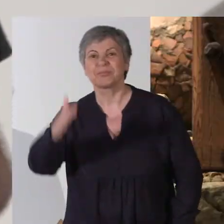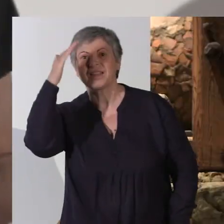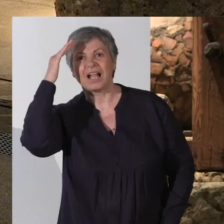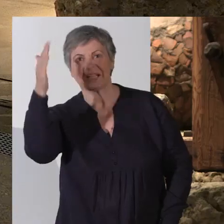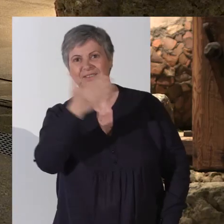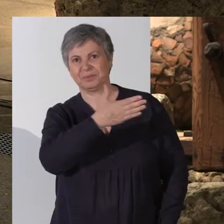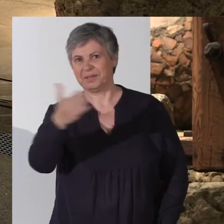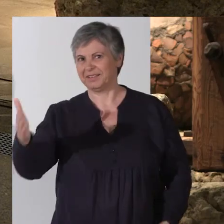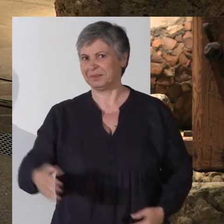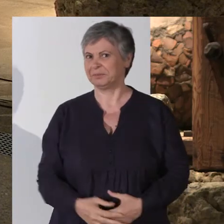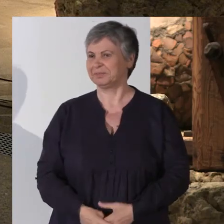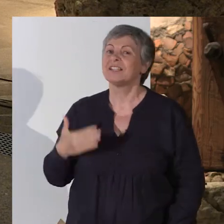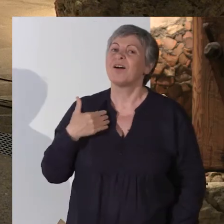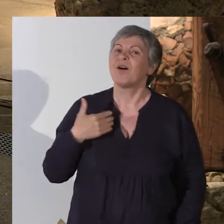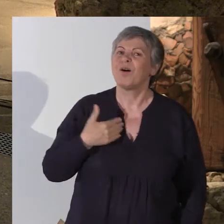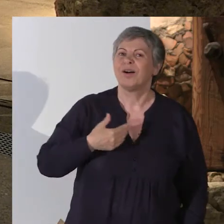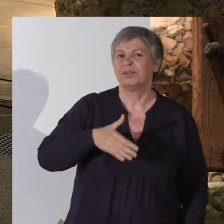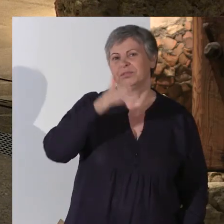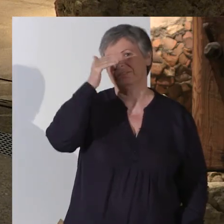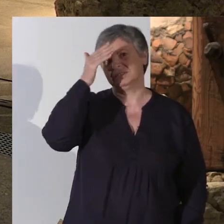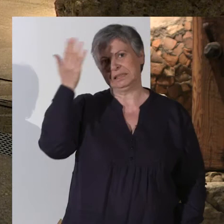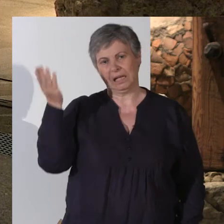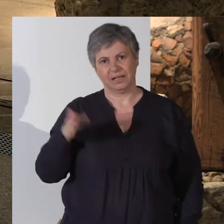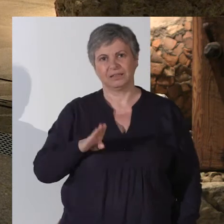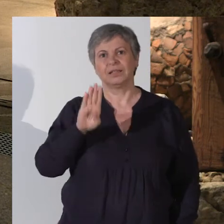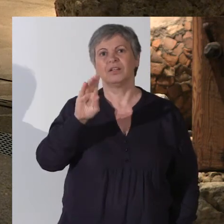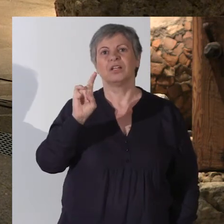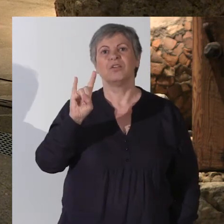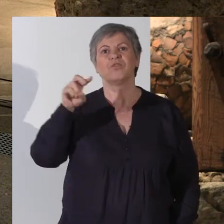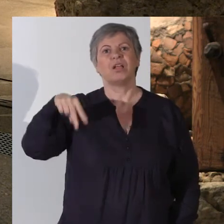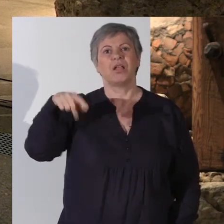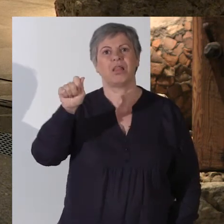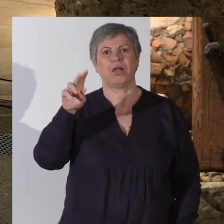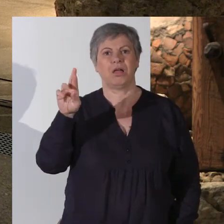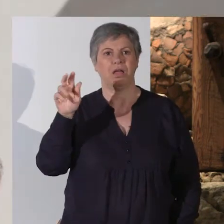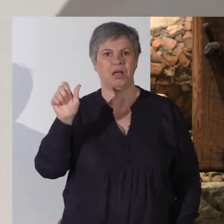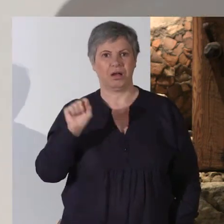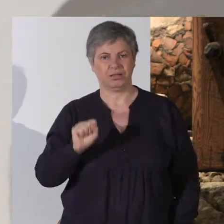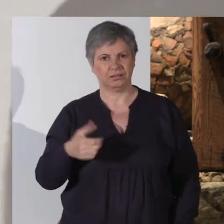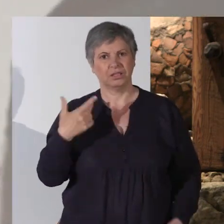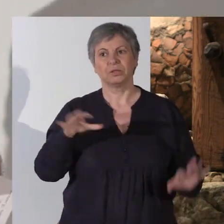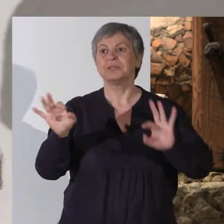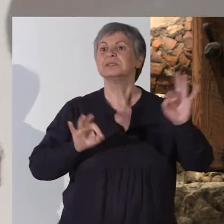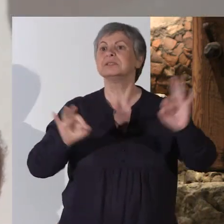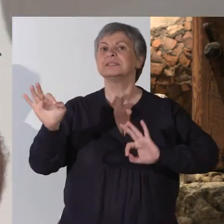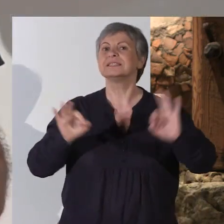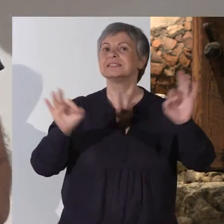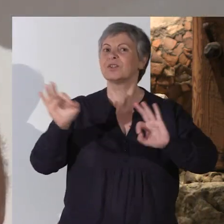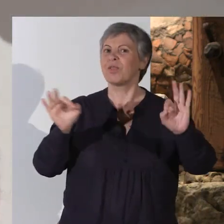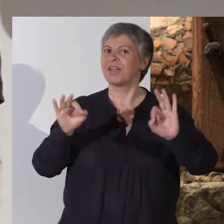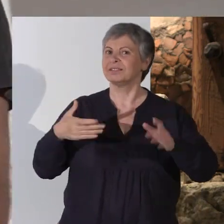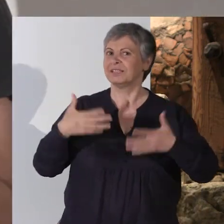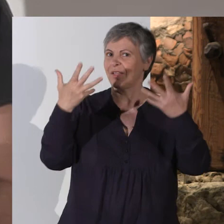καλησπέρα το όνομά μου είναι βασίλης βηλαράς είμαι ο σκηνοθέτης του θεάτρου κωφών ελλάδος το όνομά μου στη νοηματική είναι